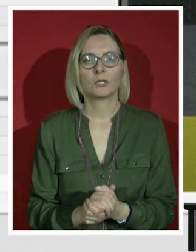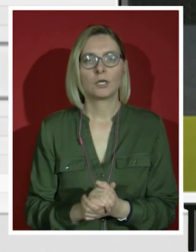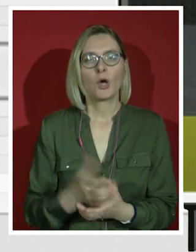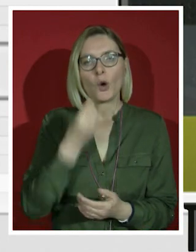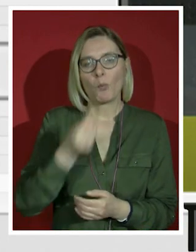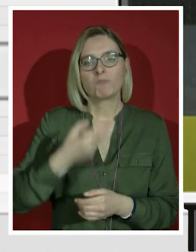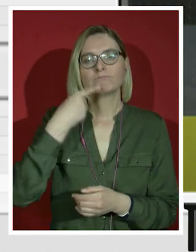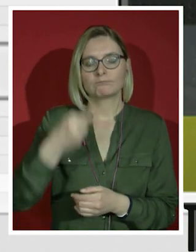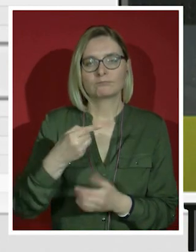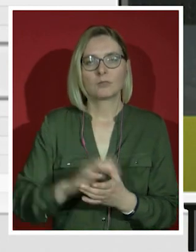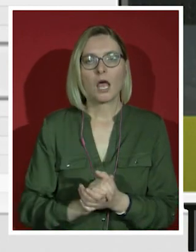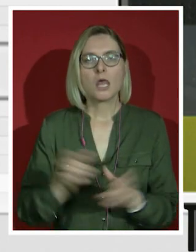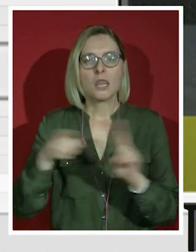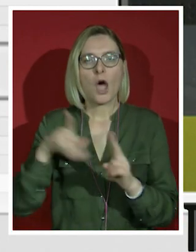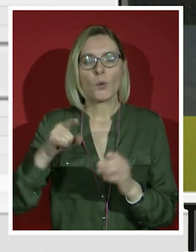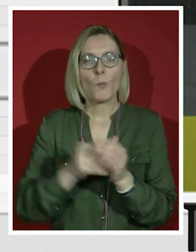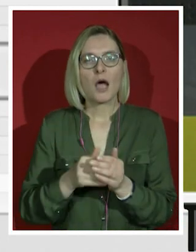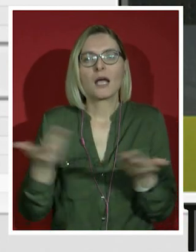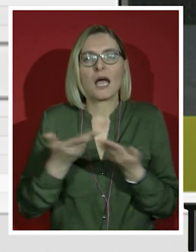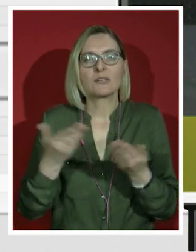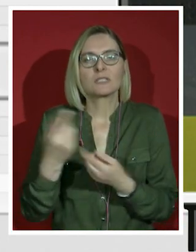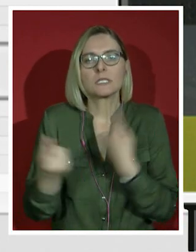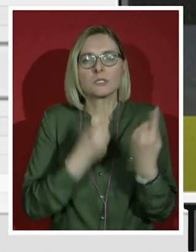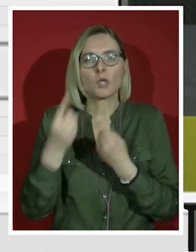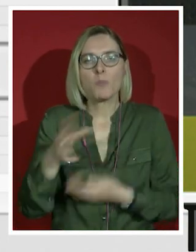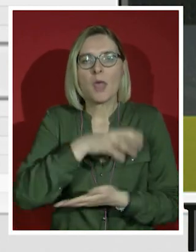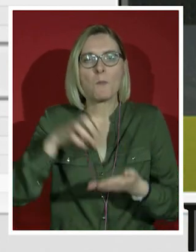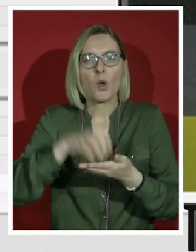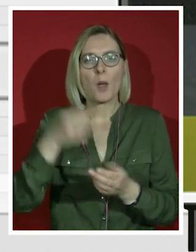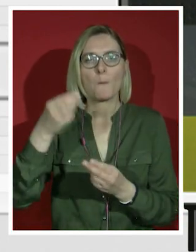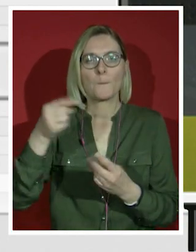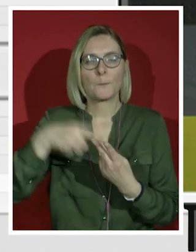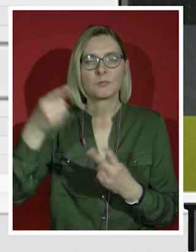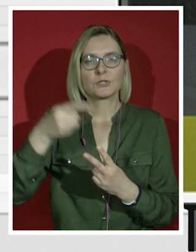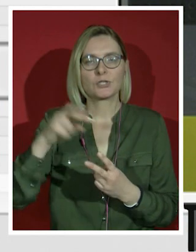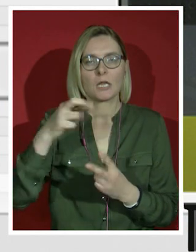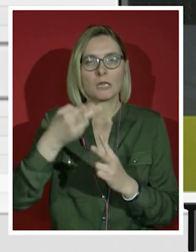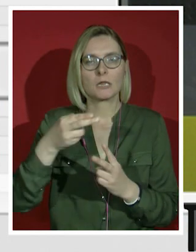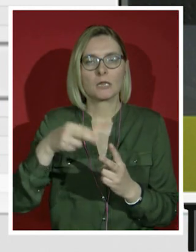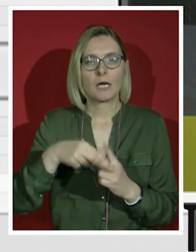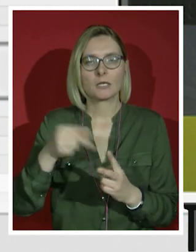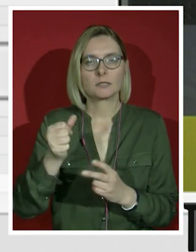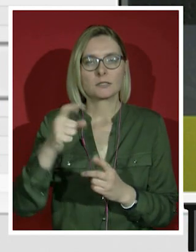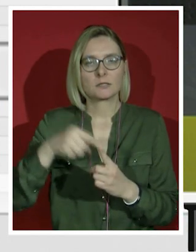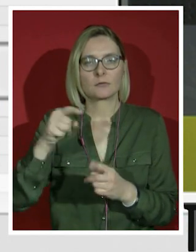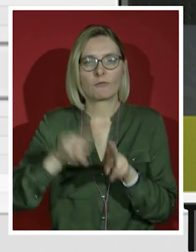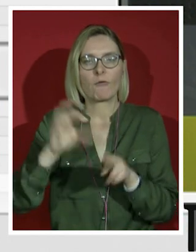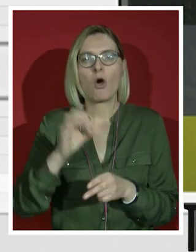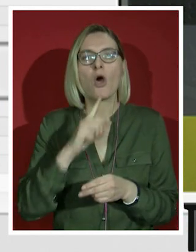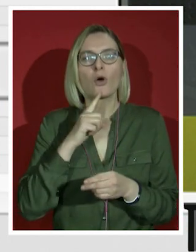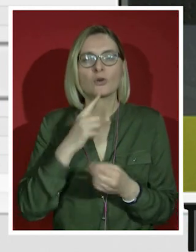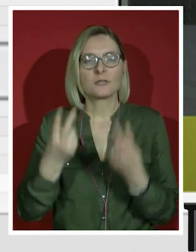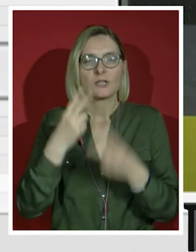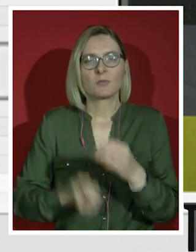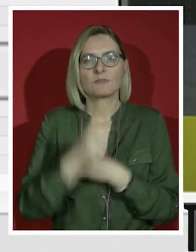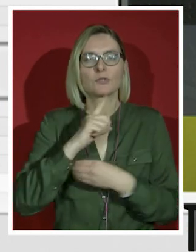кажано. Наум, какви се состојбите на полето на пчеларството? Кои се оние клучни предизвици со кои што се соочувате вие денес пчеларите?